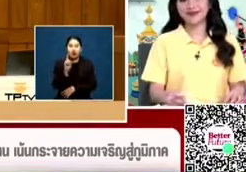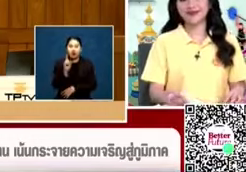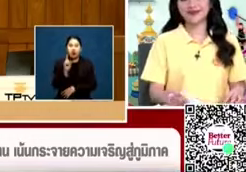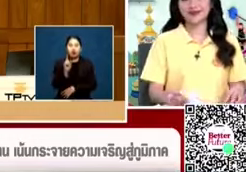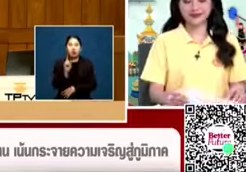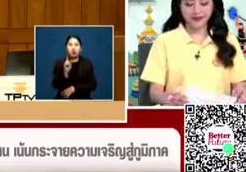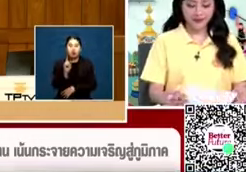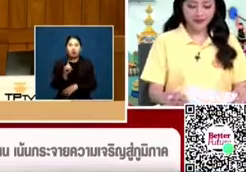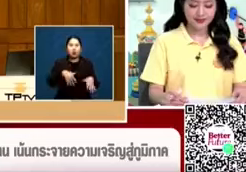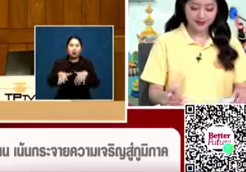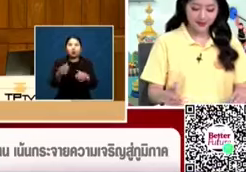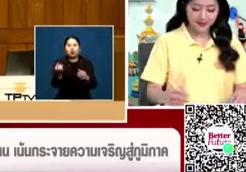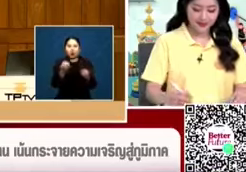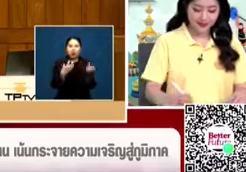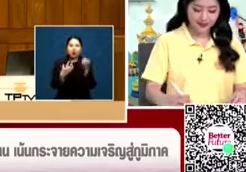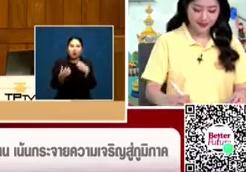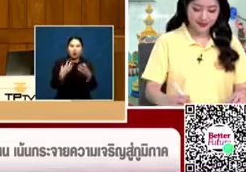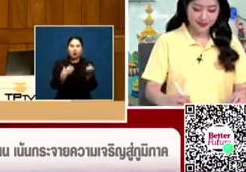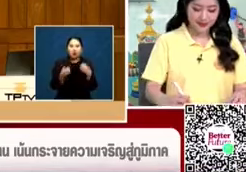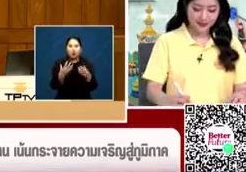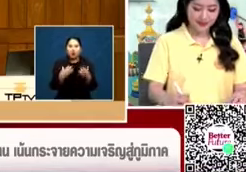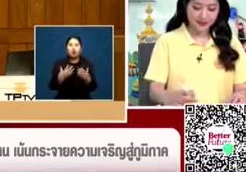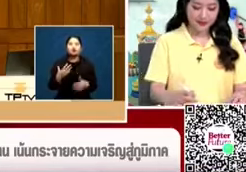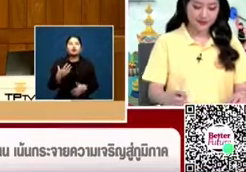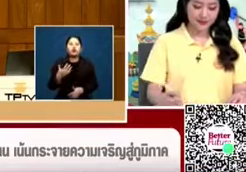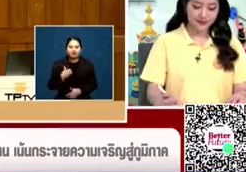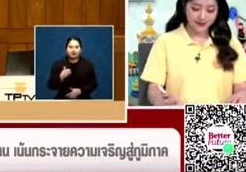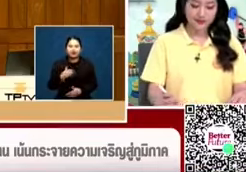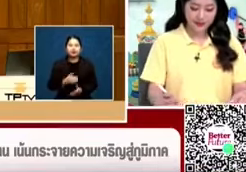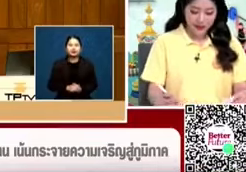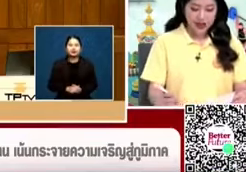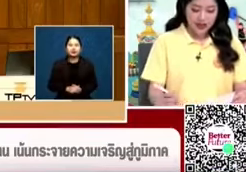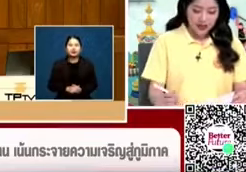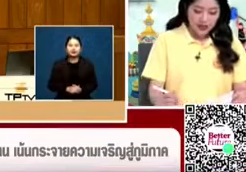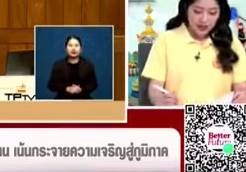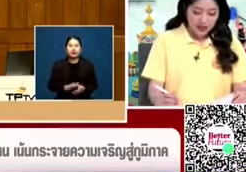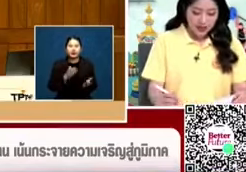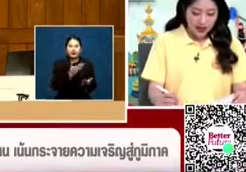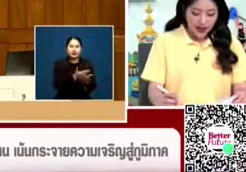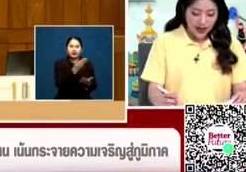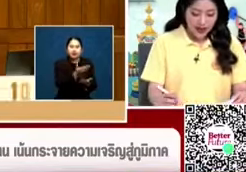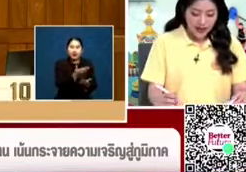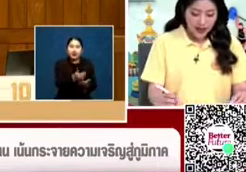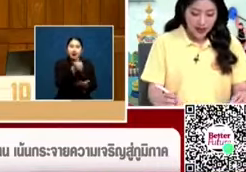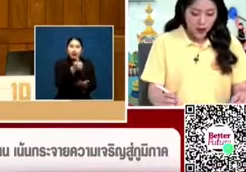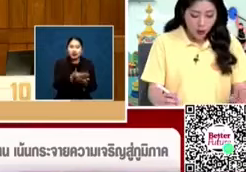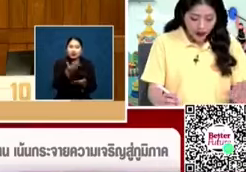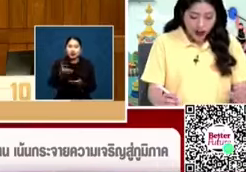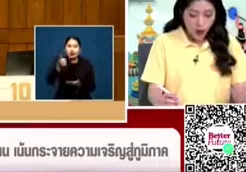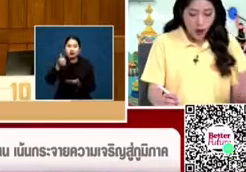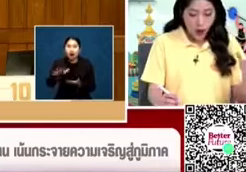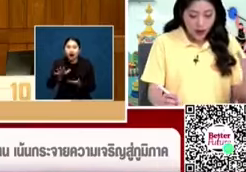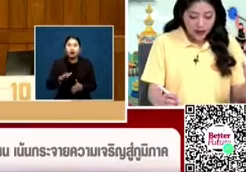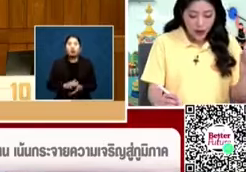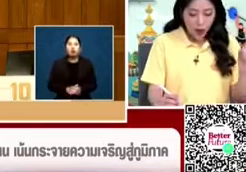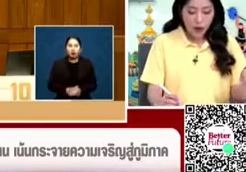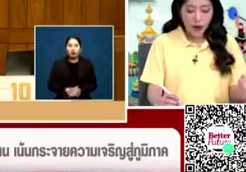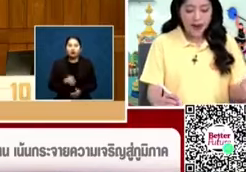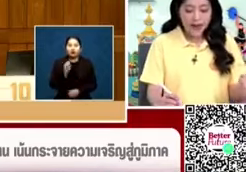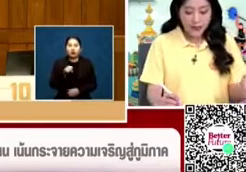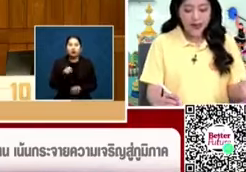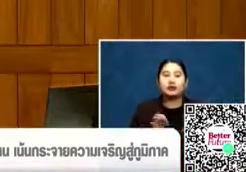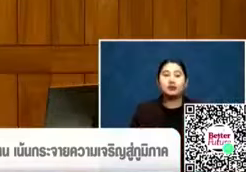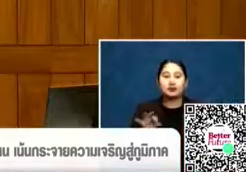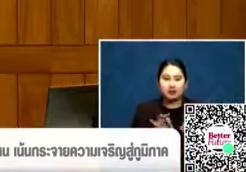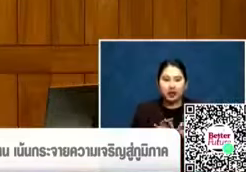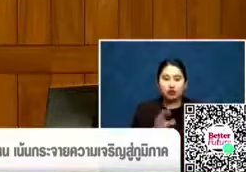ก็แก้ทันทีอย่างเรื่องดิจิตอลวอลเล็ตนี่สำคัญมากแล้วก็ท่านก็มาตอบเรื่องนี้เองเลยท่านบอกว่าไงบ้างครับ ใช่ค่ะซึ่งท่านนายกนะคะก็ได้ตอบค่ะ